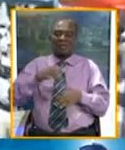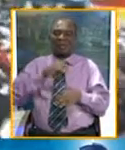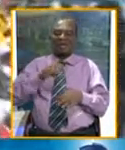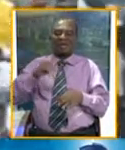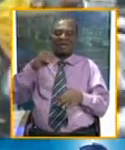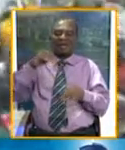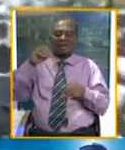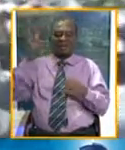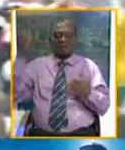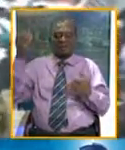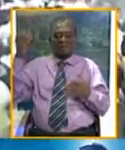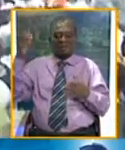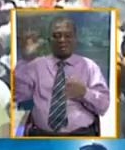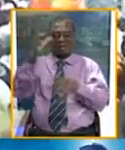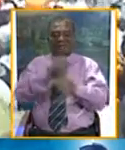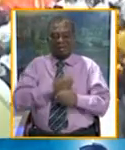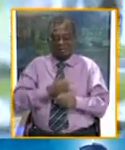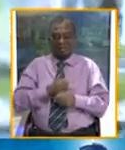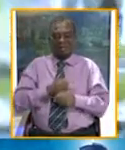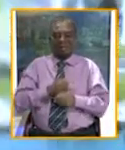victoire écrasante au premier tour.